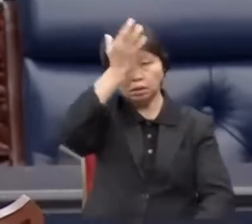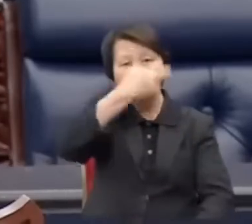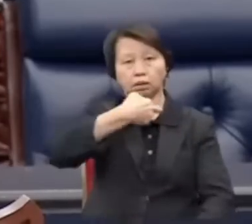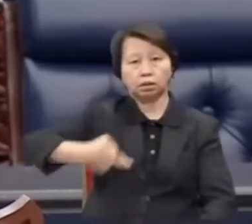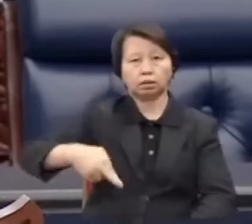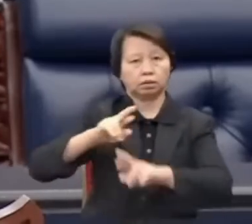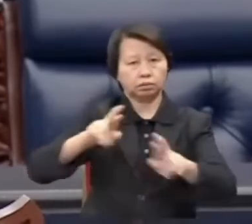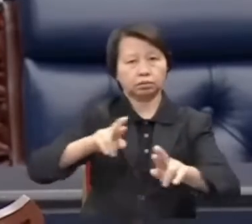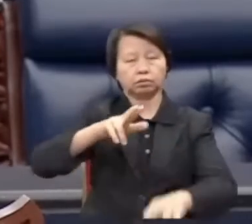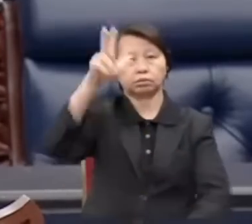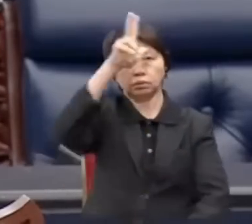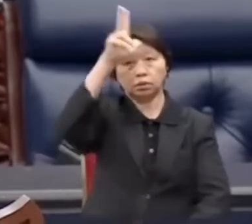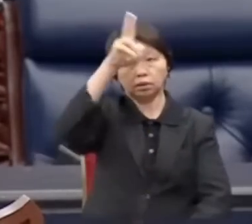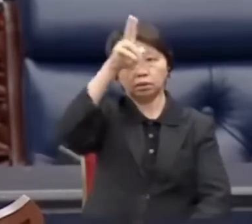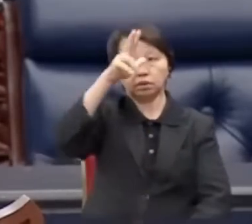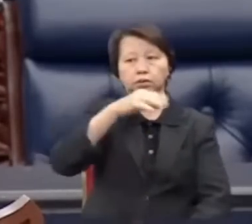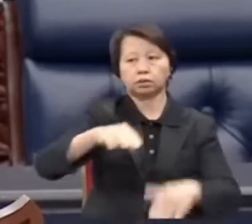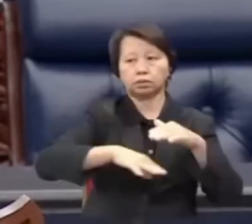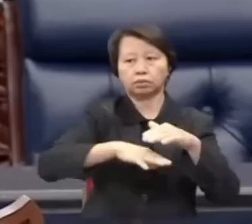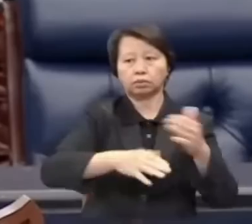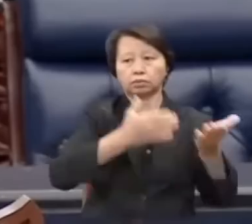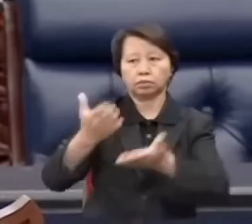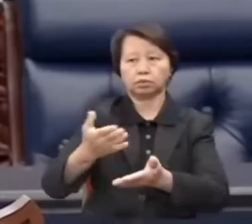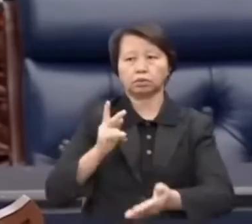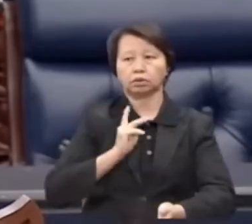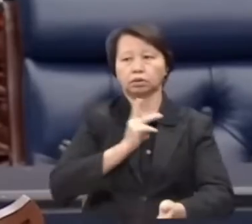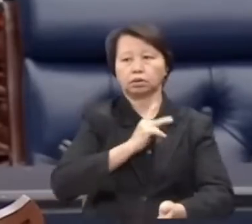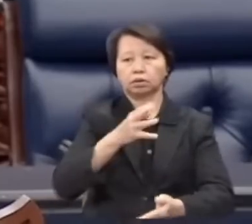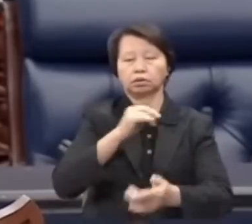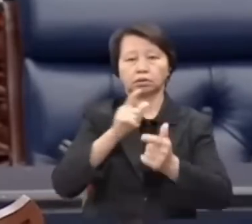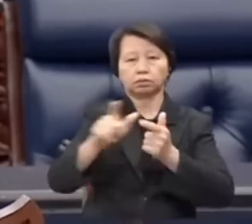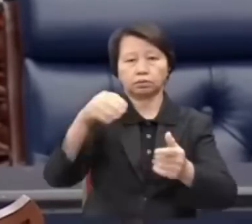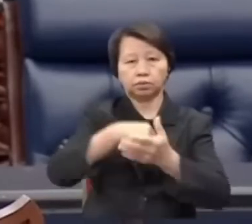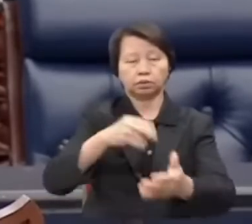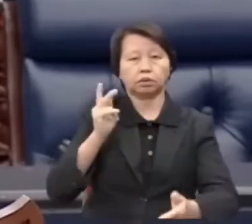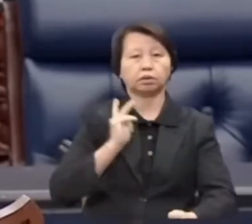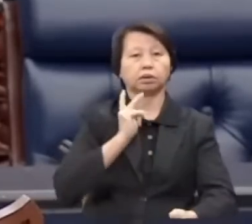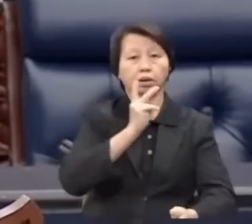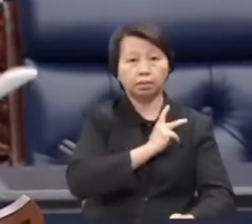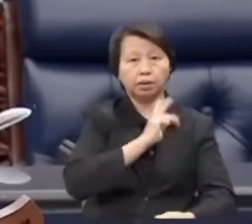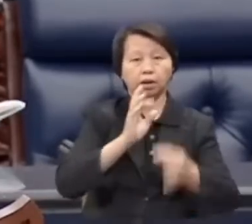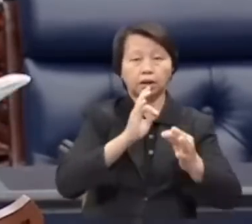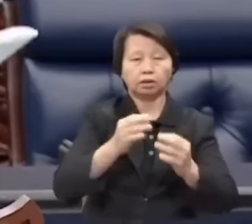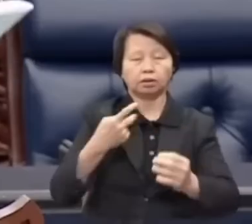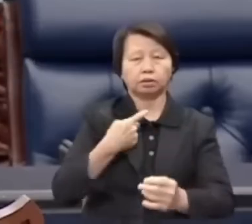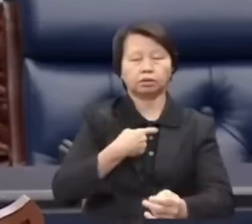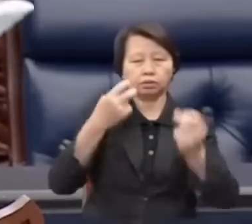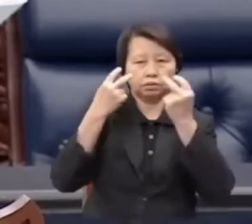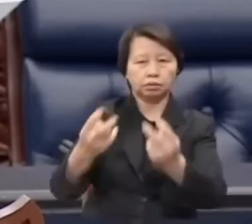disediakan oleh pihak kerajaan dan dibawa dalam kabinet dan luluskan dalam kabinet kalau kita lihat